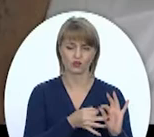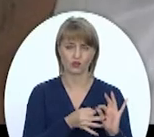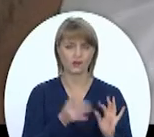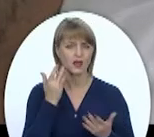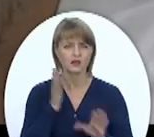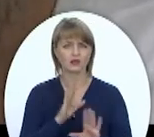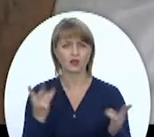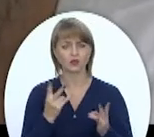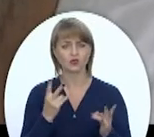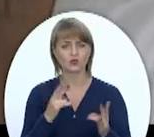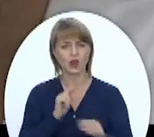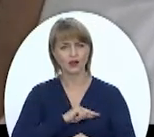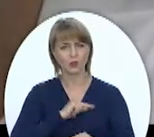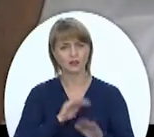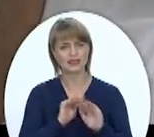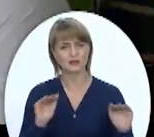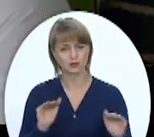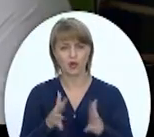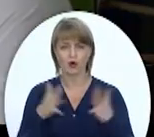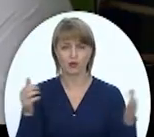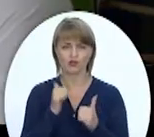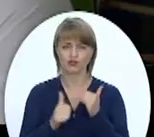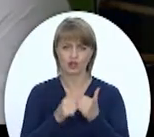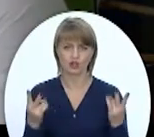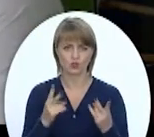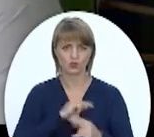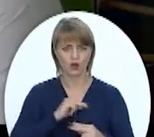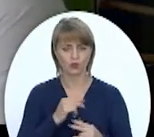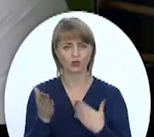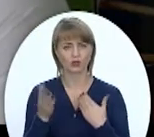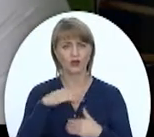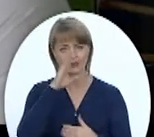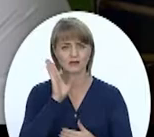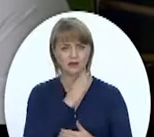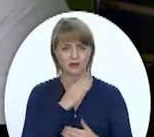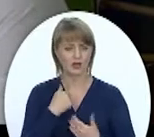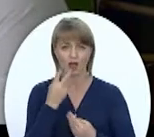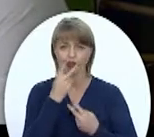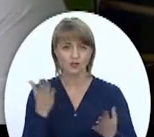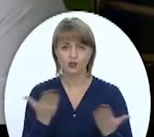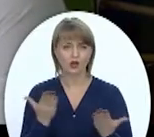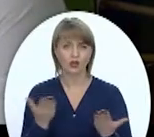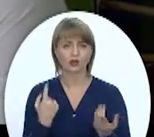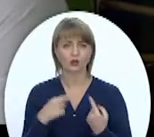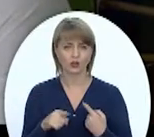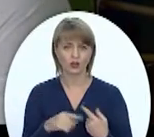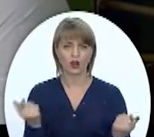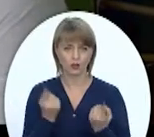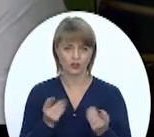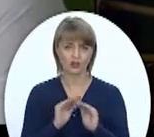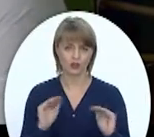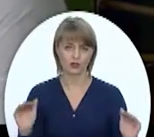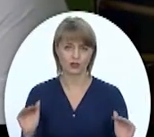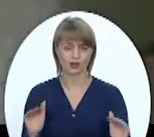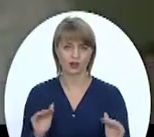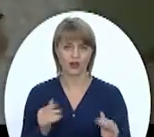детьми, больше и чаще нужно работать с родителями. Я не вижу, что они какие-то другие. Они обычные ребятишки, с которыми просто